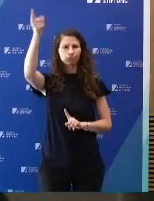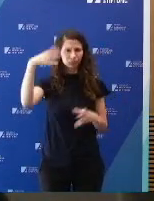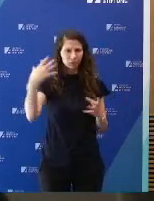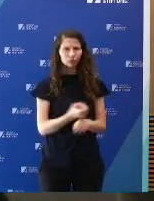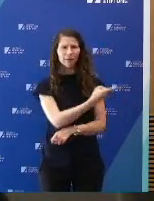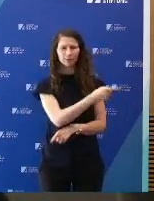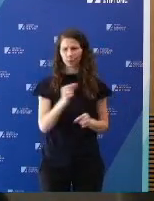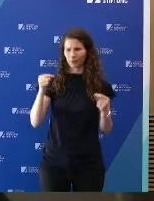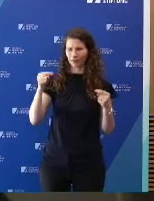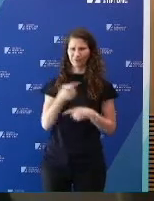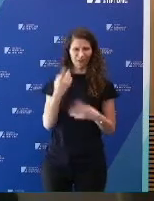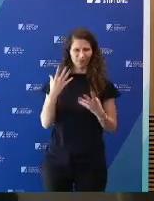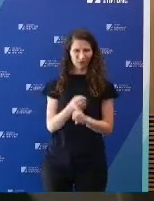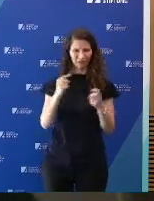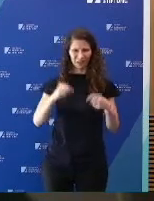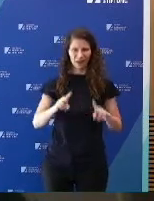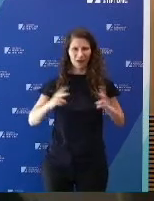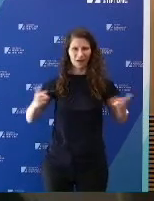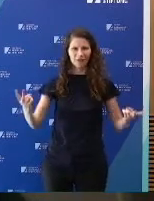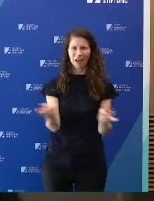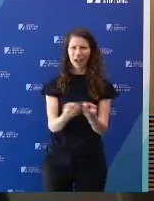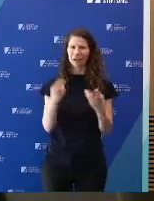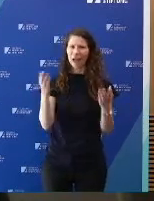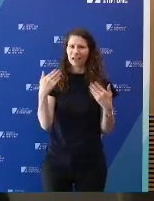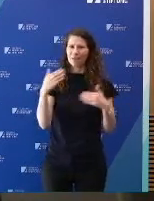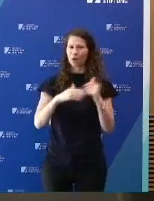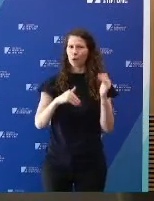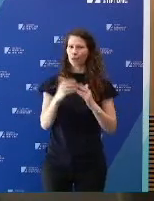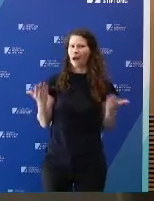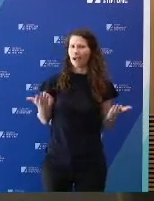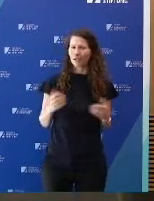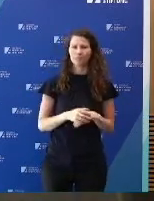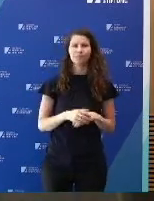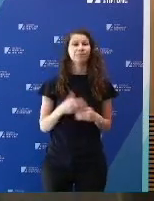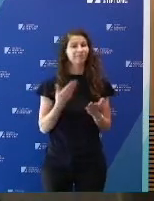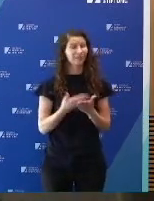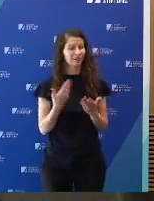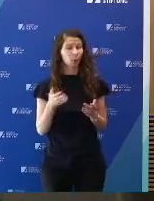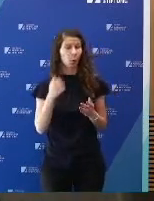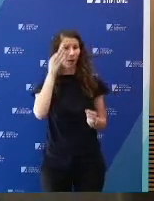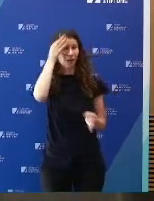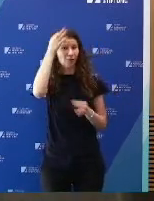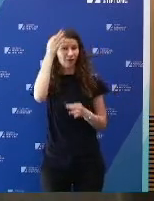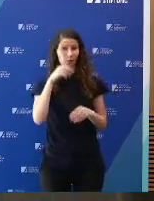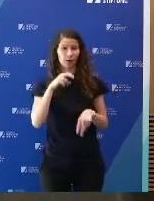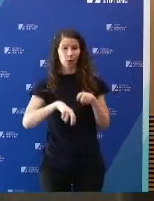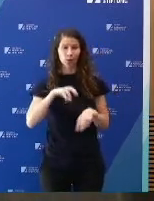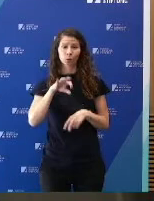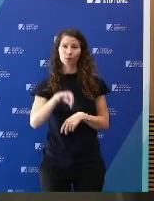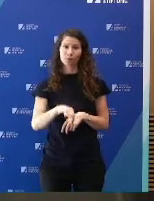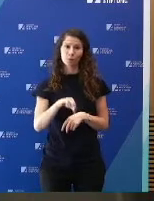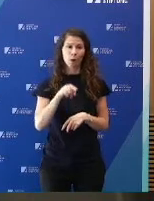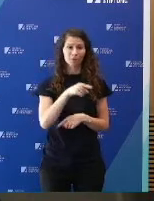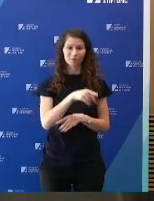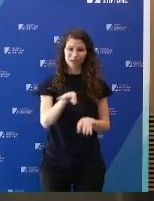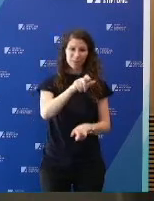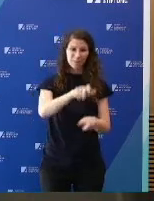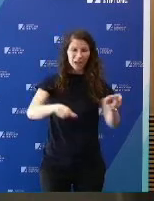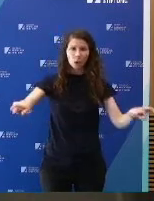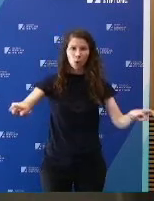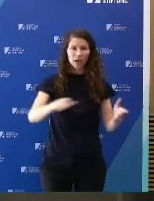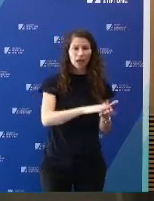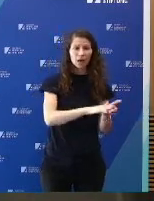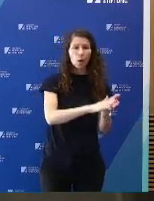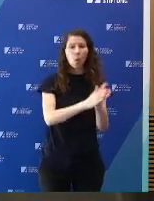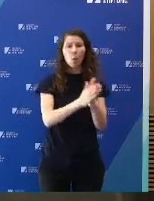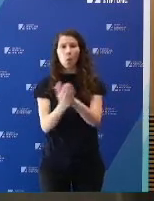Planeten klimaneutral zu fliegen. Und so die Innovation zu nutzen, um die Transformation für die Leute so gering wie möglich zu halten, das ist, glaube